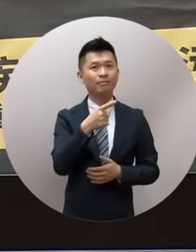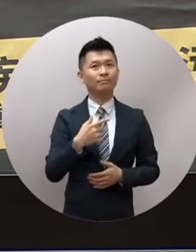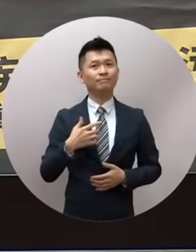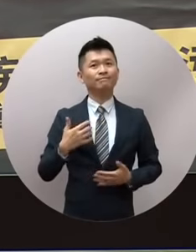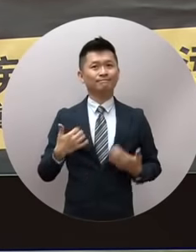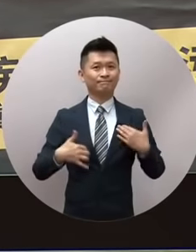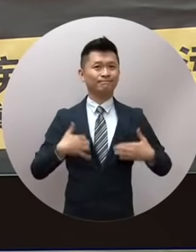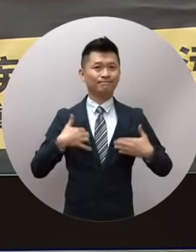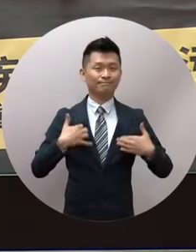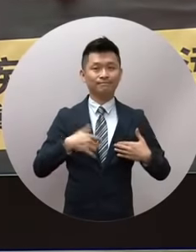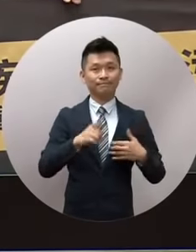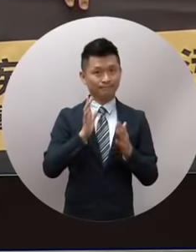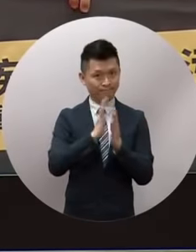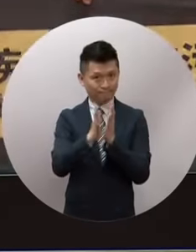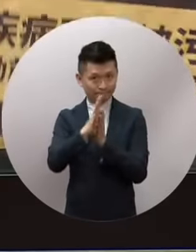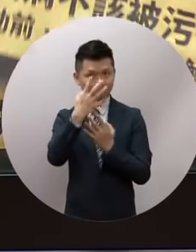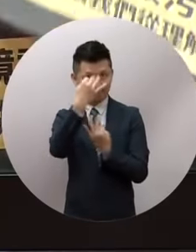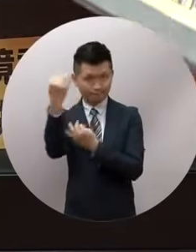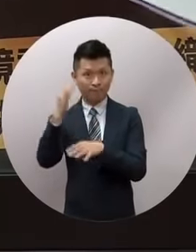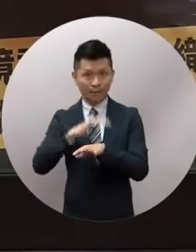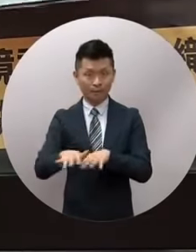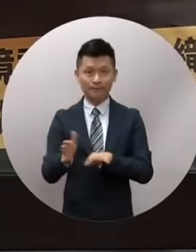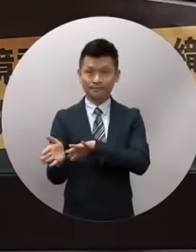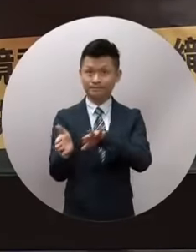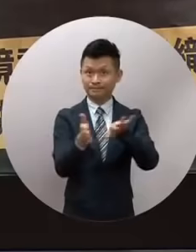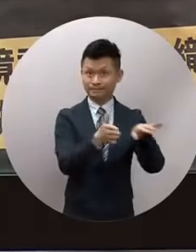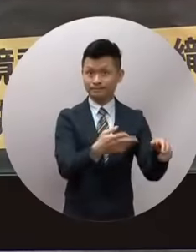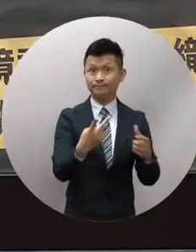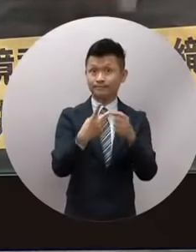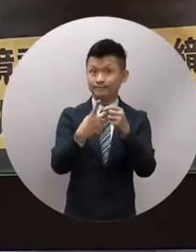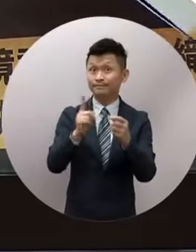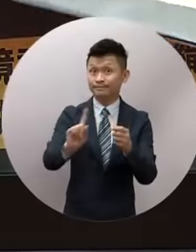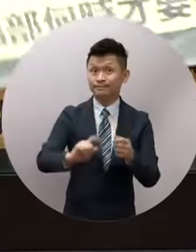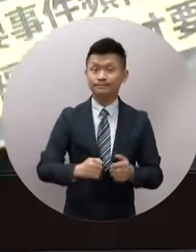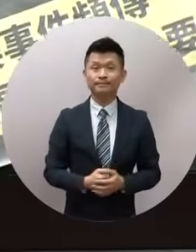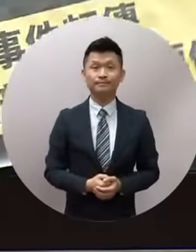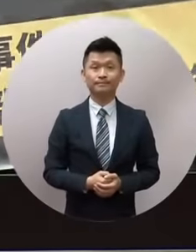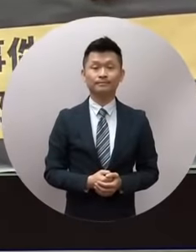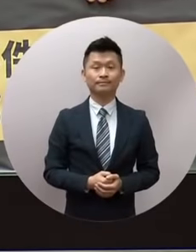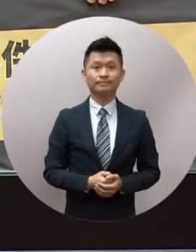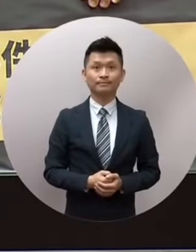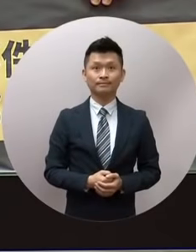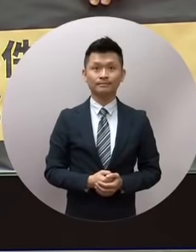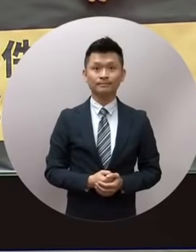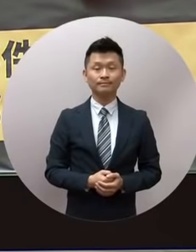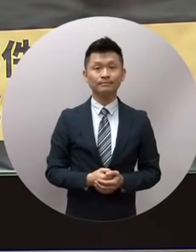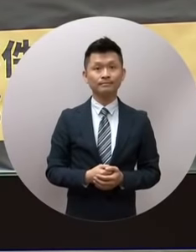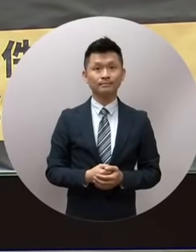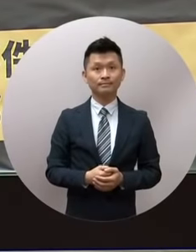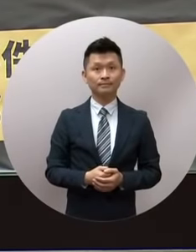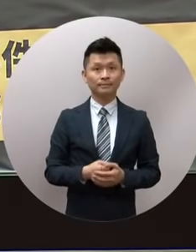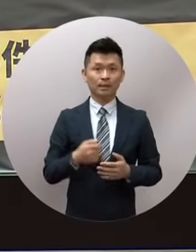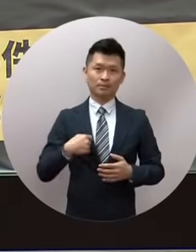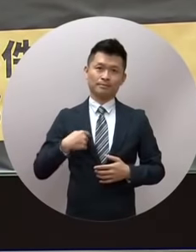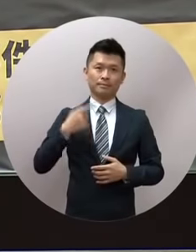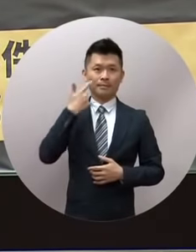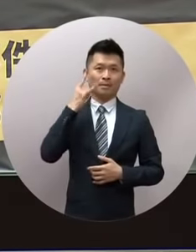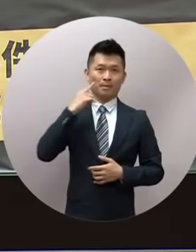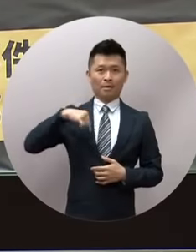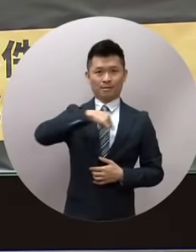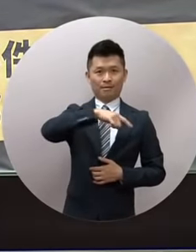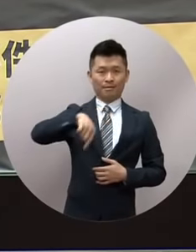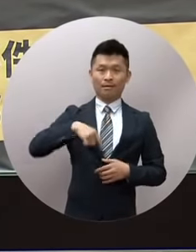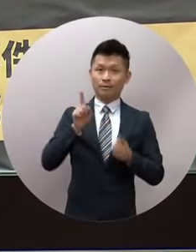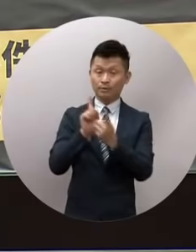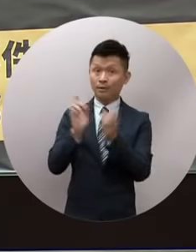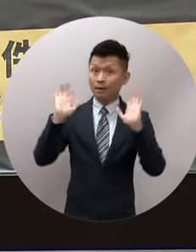之后会来安排这个部分。那第二个部分是想请教，是说，在其实现在另外一个部分就是说，作为家长的部分，我们其实对于儿